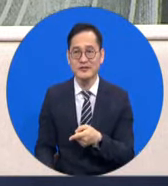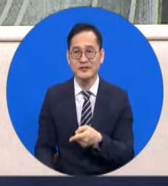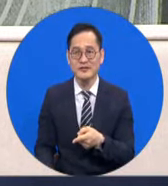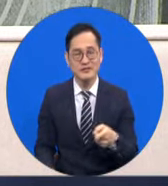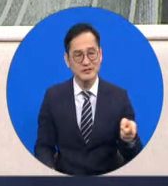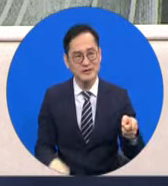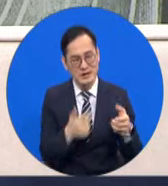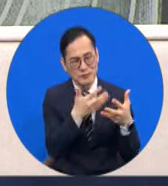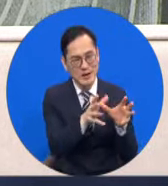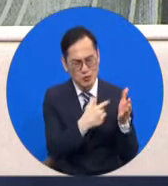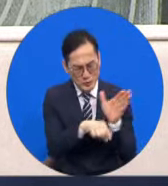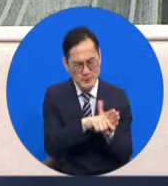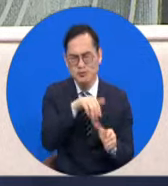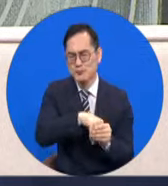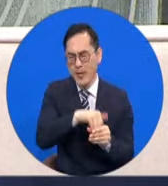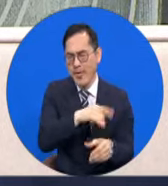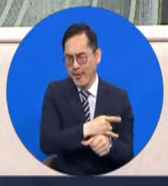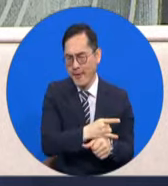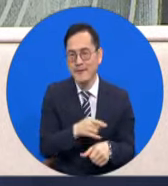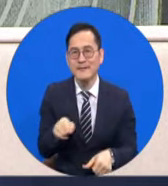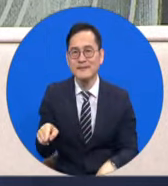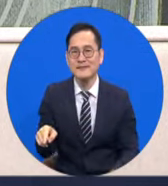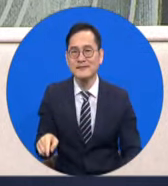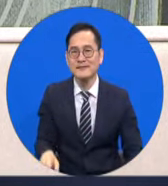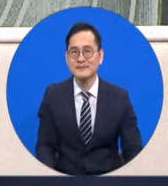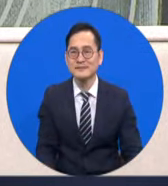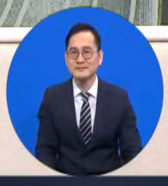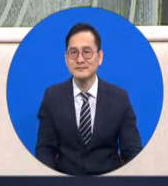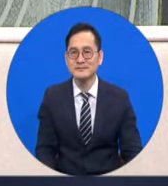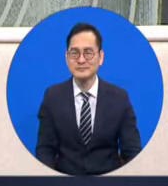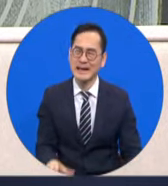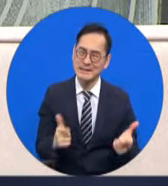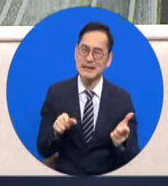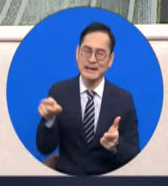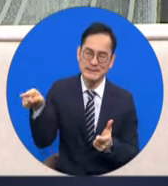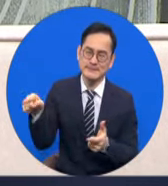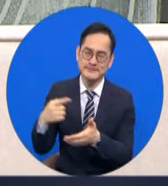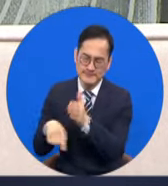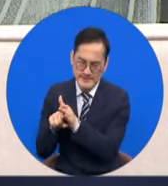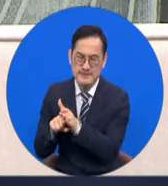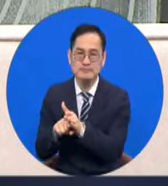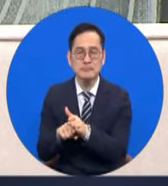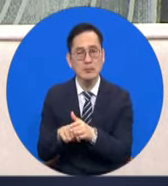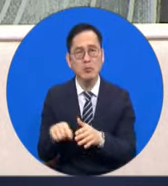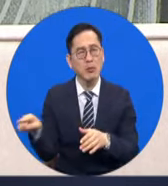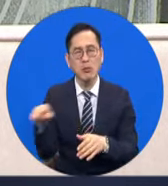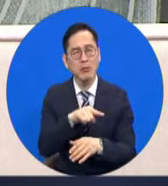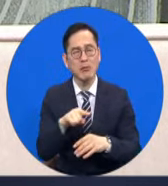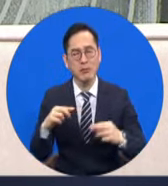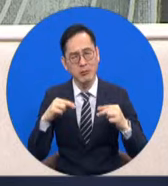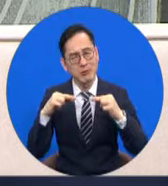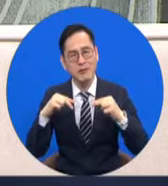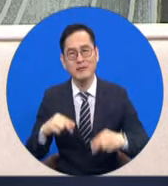따라 편차가 있습니다만은 그만큼 혼전이다 그렇게 봐야 되고 또 그런 부분에 있어서 한동훈 비대위원장이